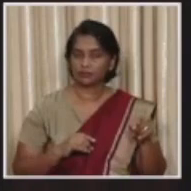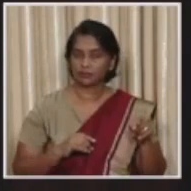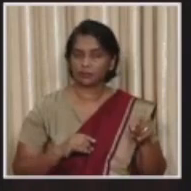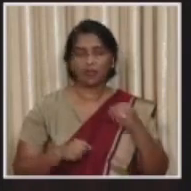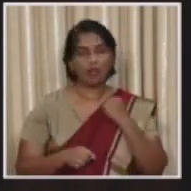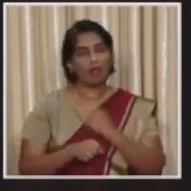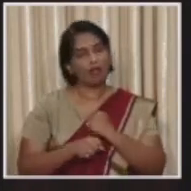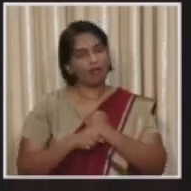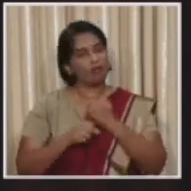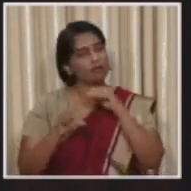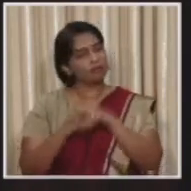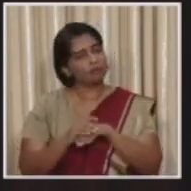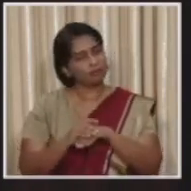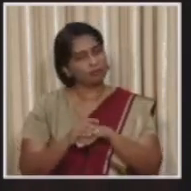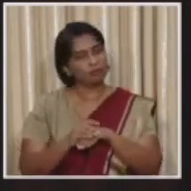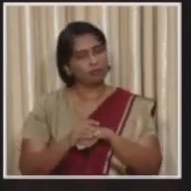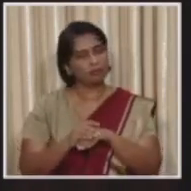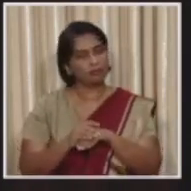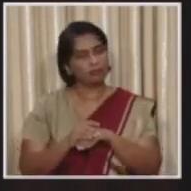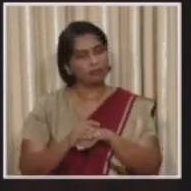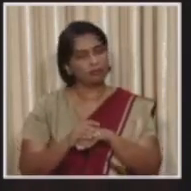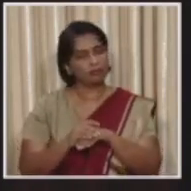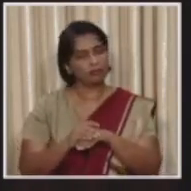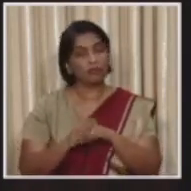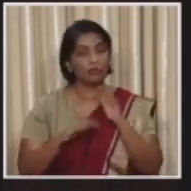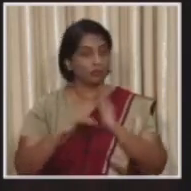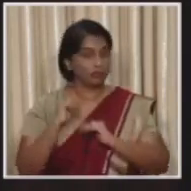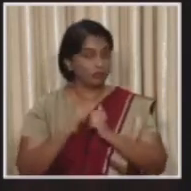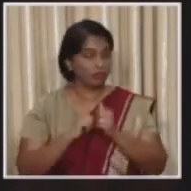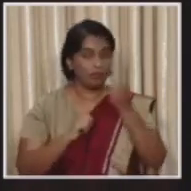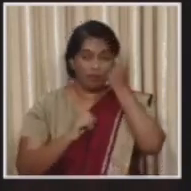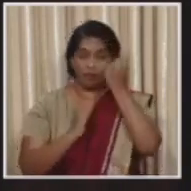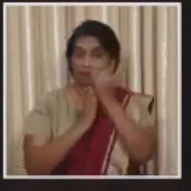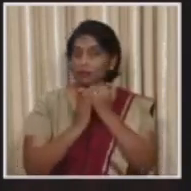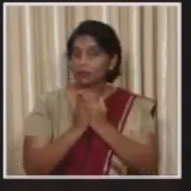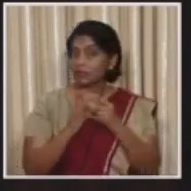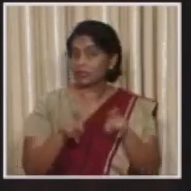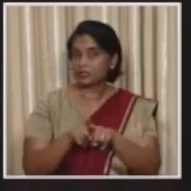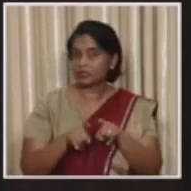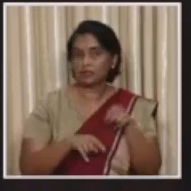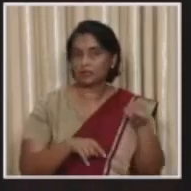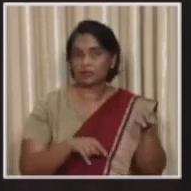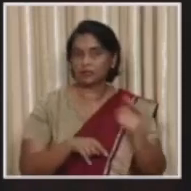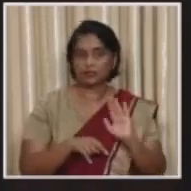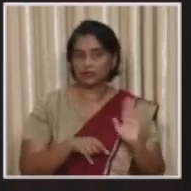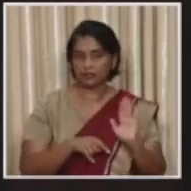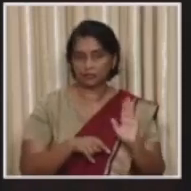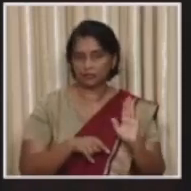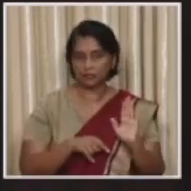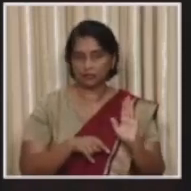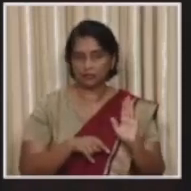ආණ්ඩු පක්ෂය විසින් කරනු ලබන යෝජනා විදියට නෙමෙයි,